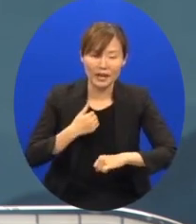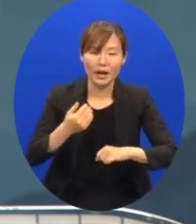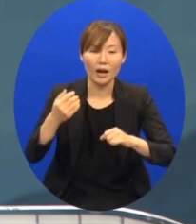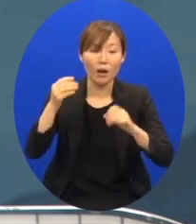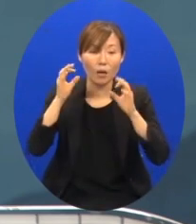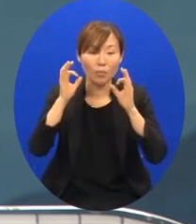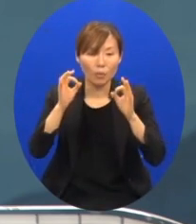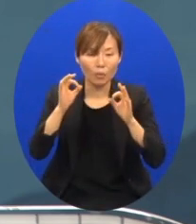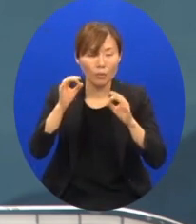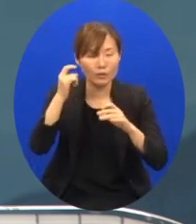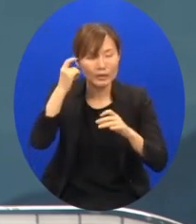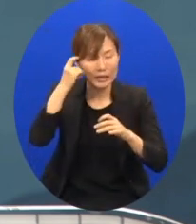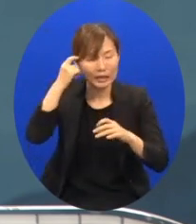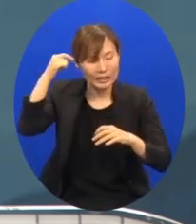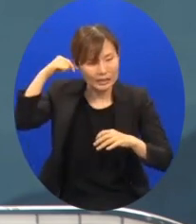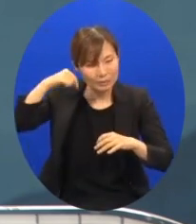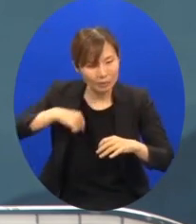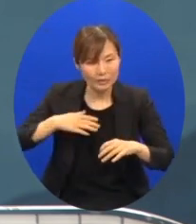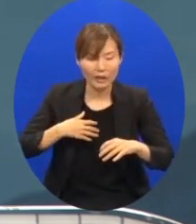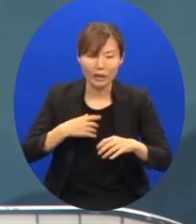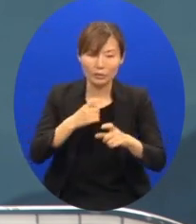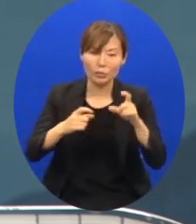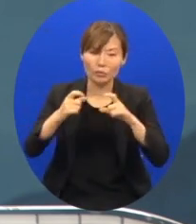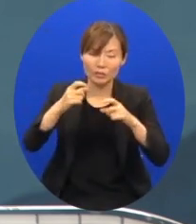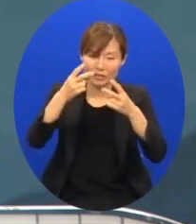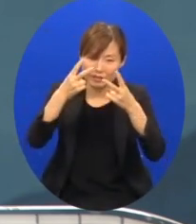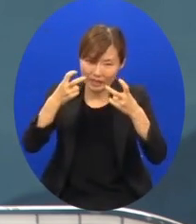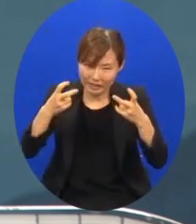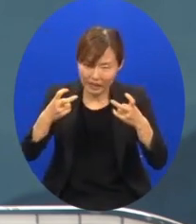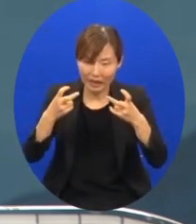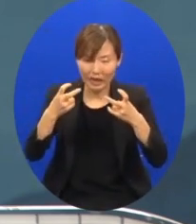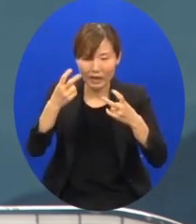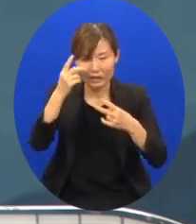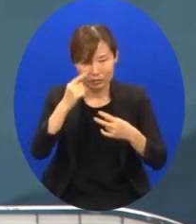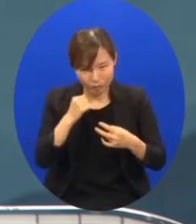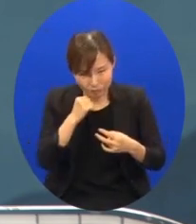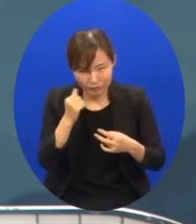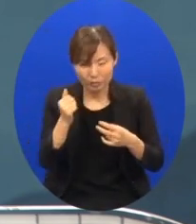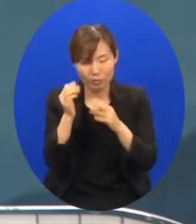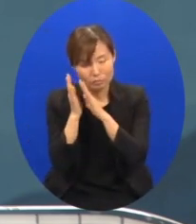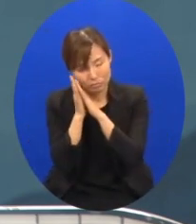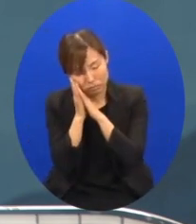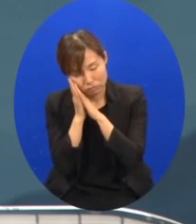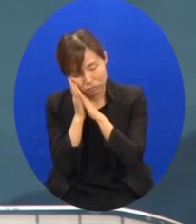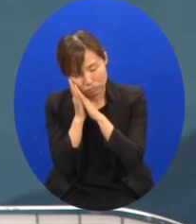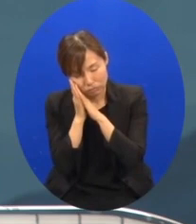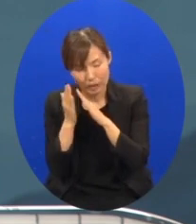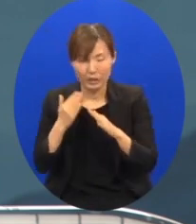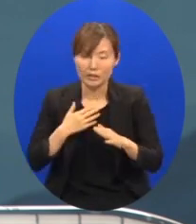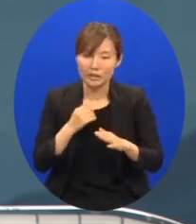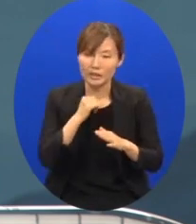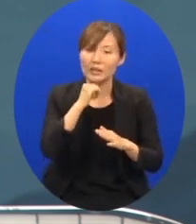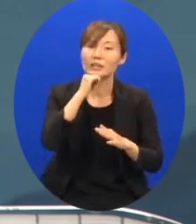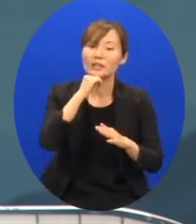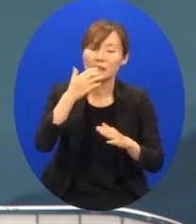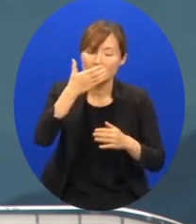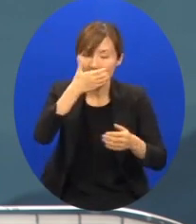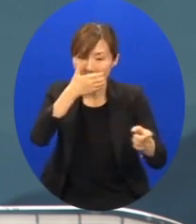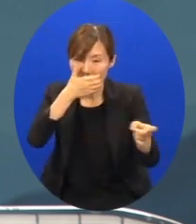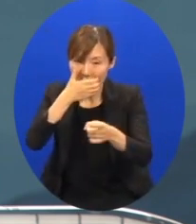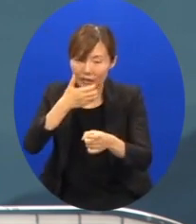받았느니라 내가 좀더 자자 좀더 졸 자 손에 모으고 좀 더 누워 있자니 내 빈공 이 강도 같이 오며